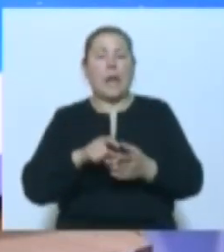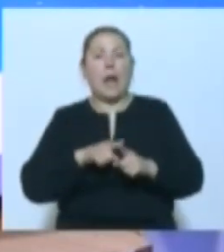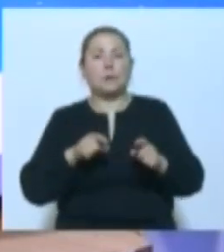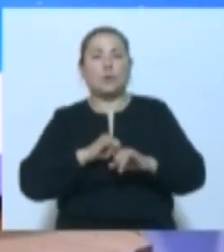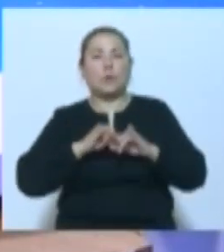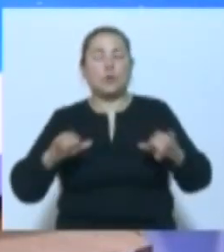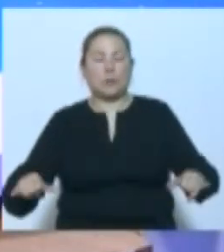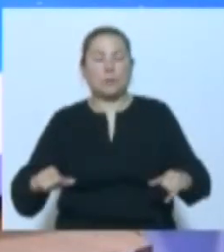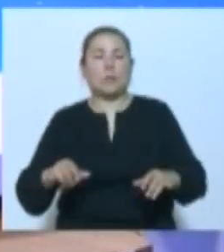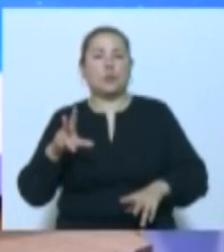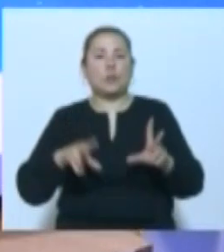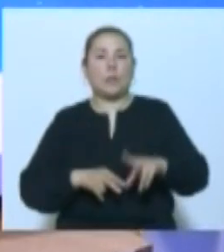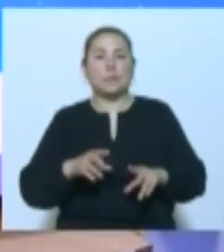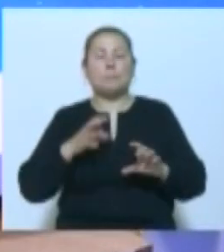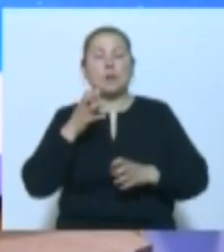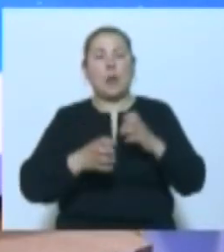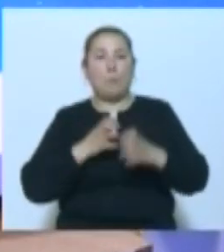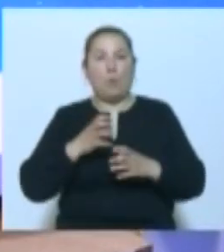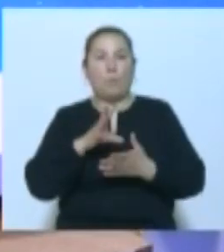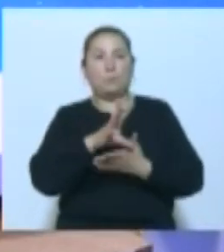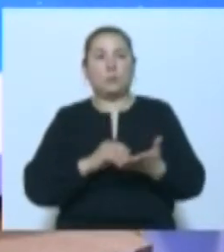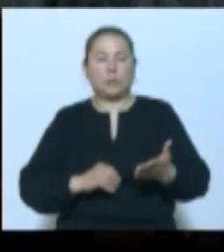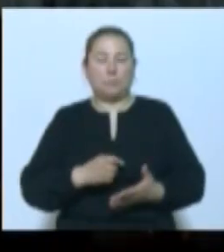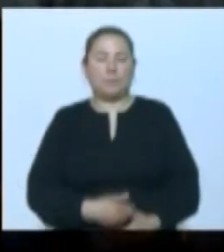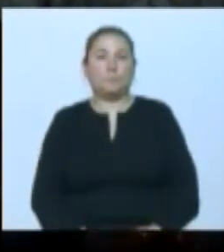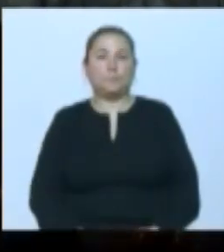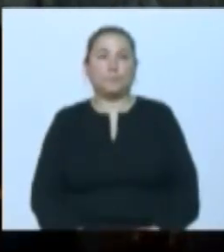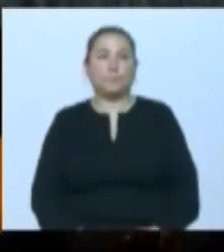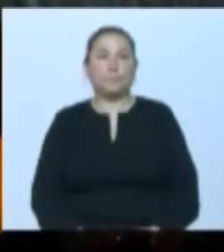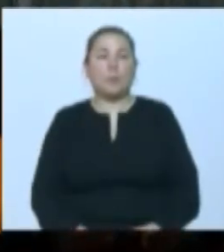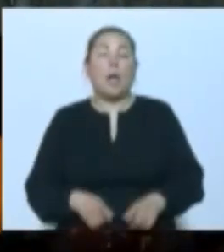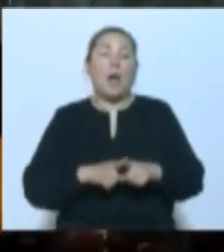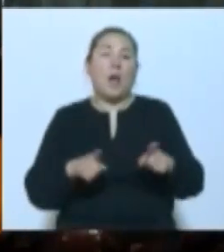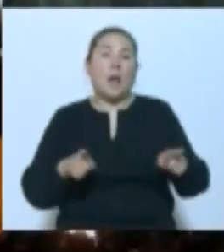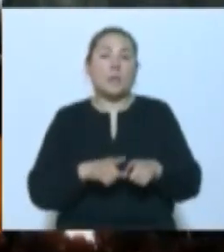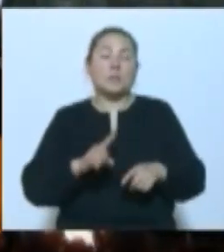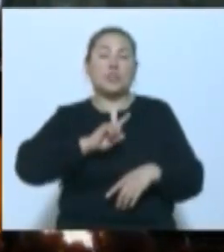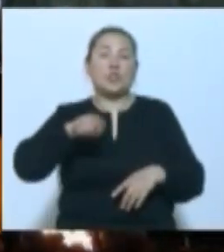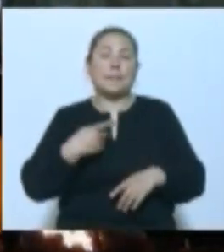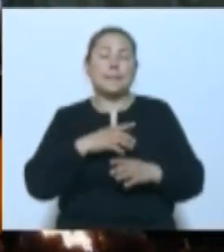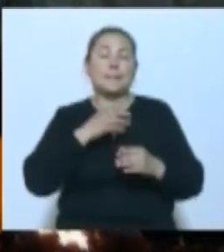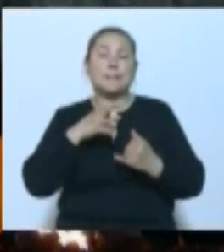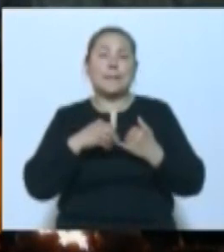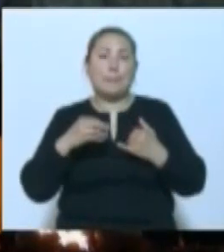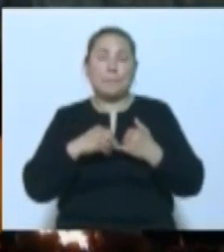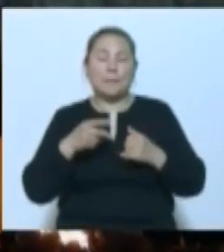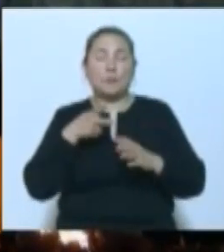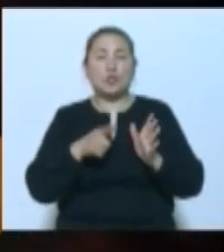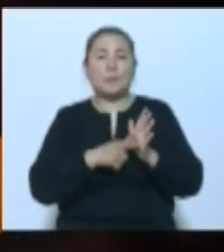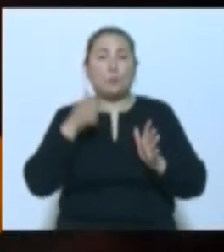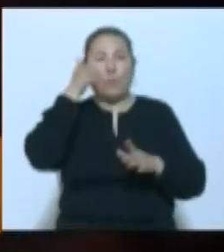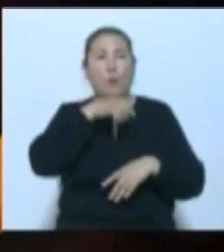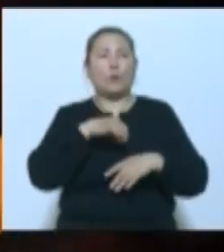увеличилось и она стала событием мирового масштаба акция час Земли проводится по всему миру С 2007